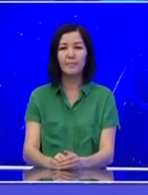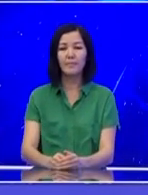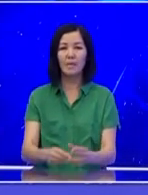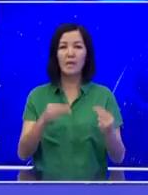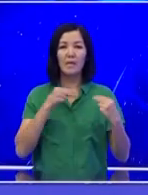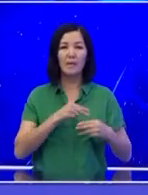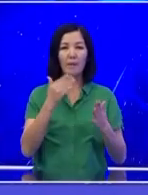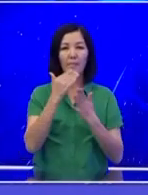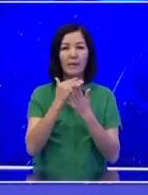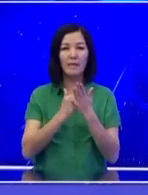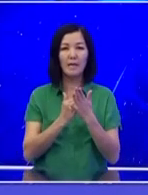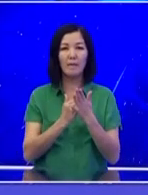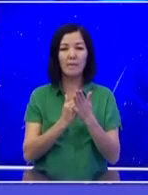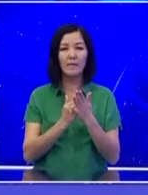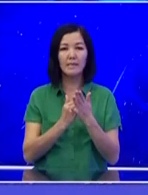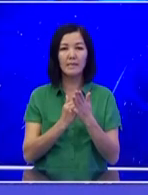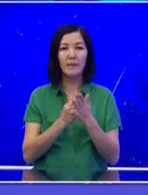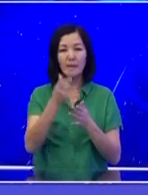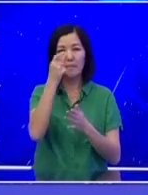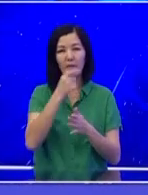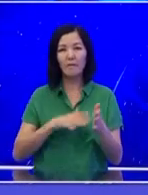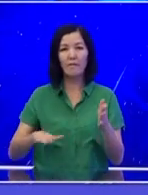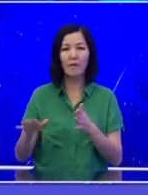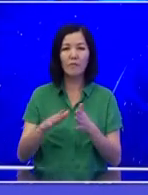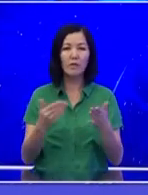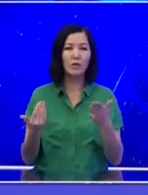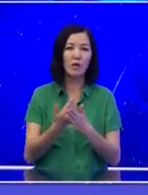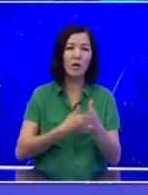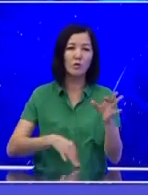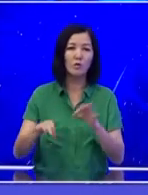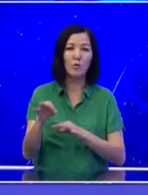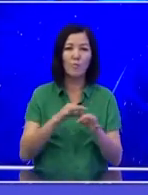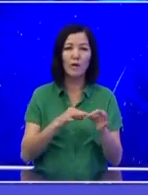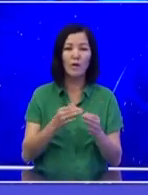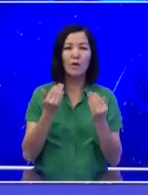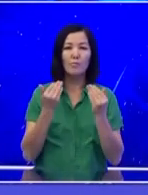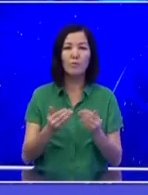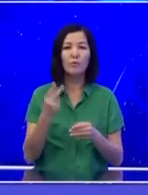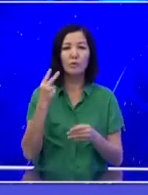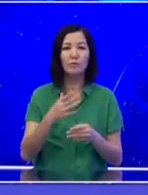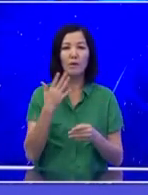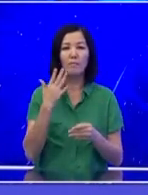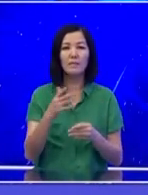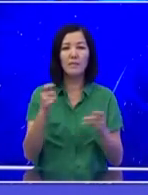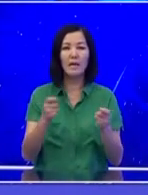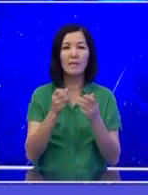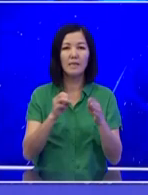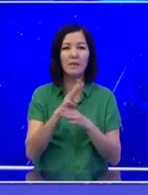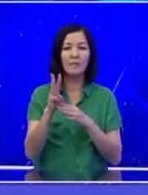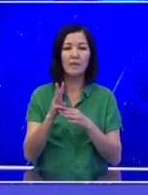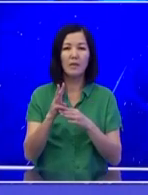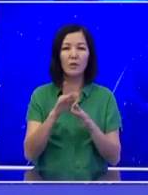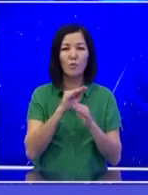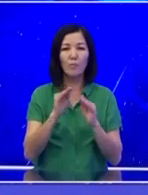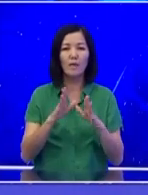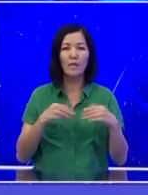Еңбек бағдарламасы өнімді еңбек кепілі. Панфилов ауданында жаңа жоба жәрдемін бүгінге дейін 25 аз қамтылған және